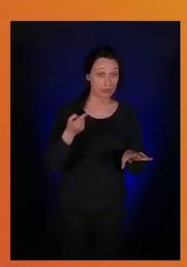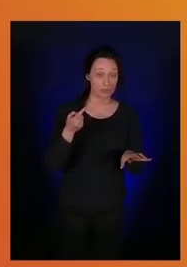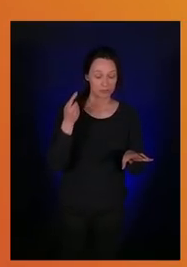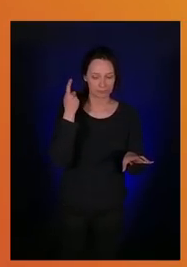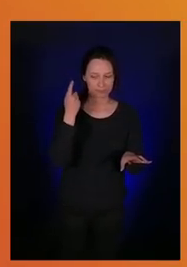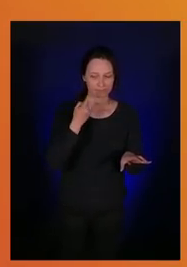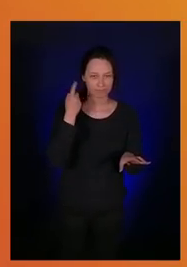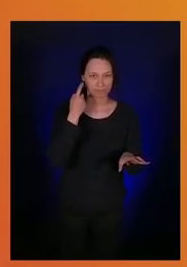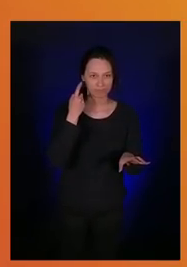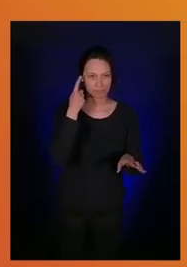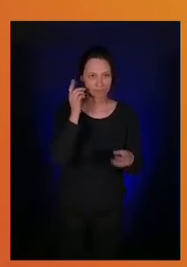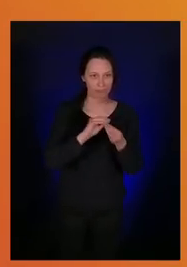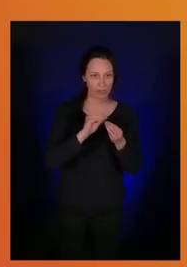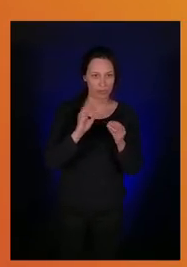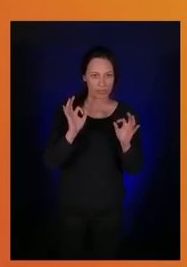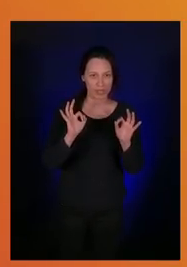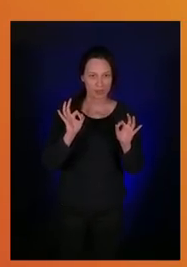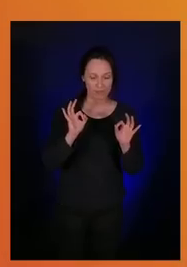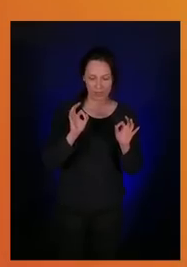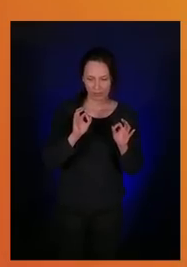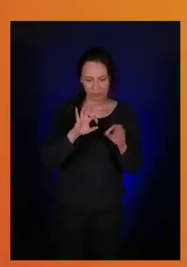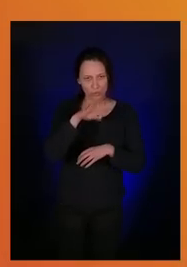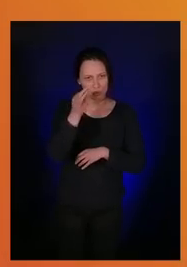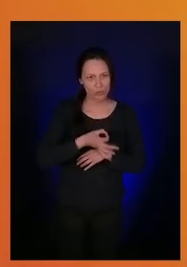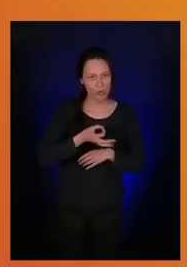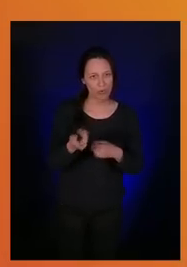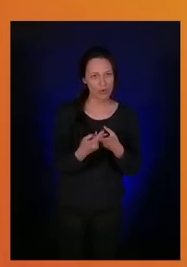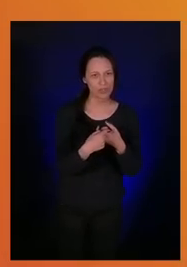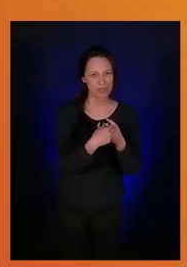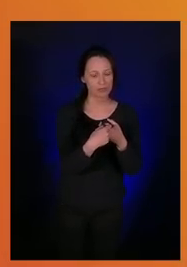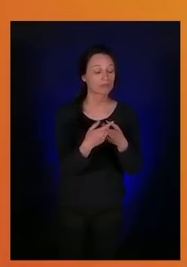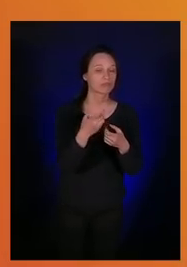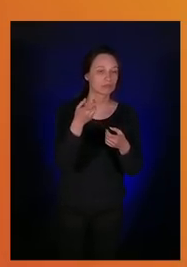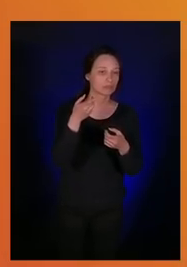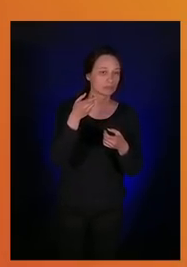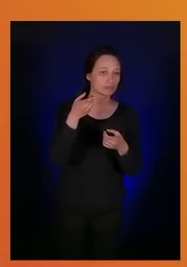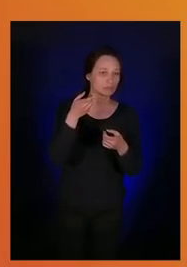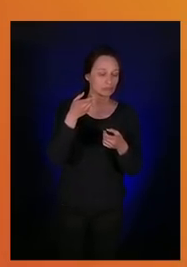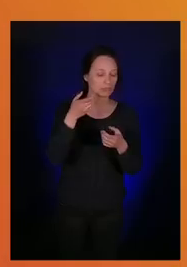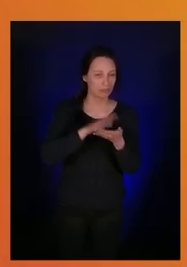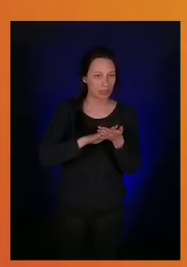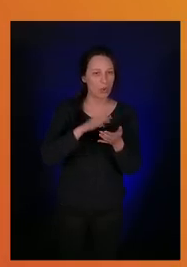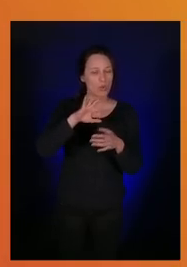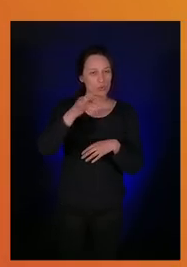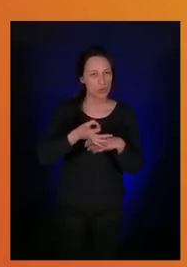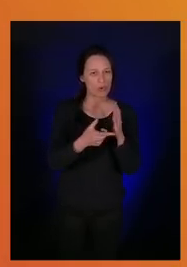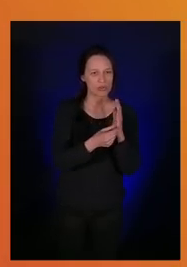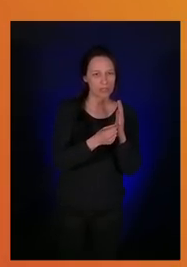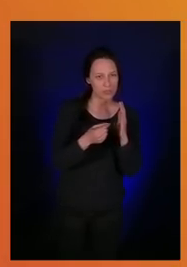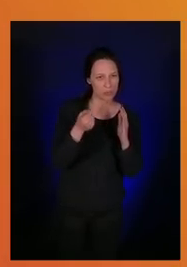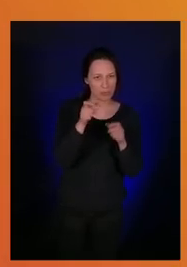près le taux de cotisation de ces syndiqués. Merci. Merci. Alors, on donne la parole aux camarades au micro